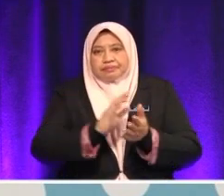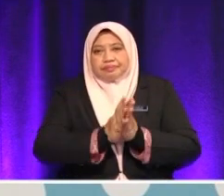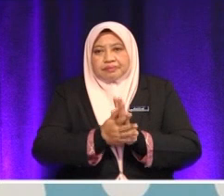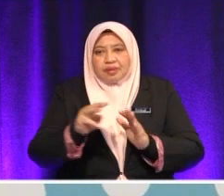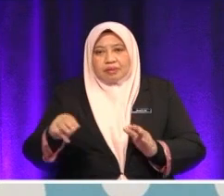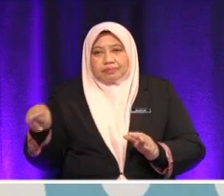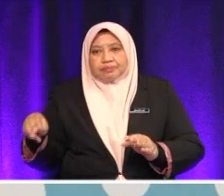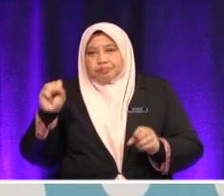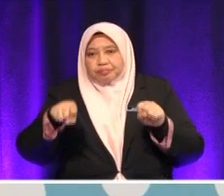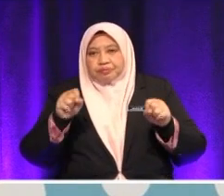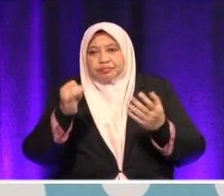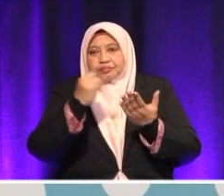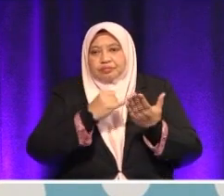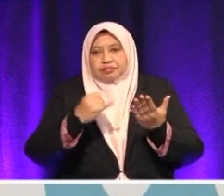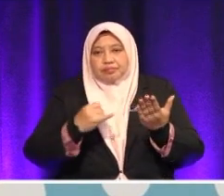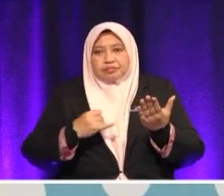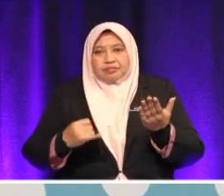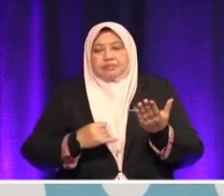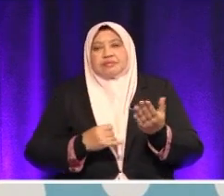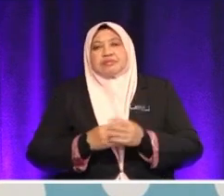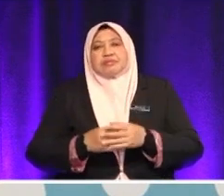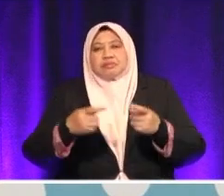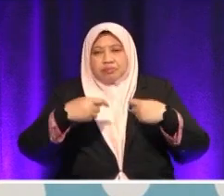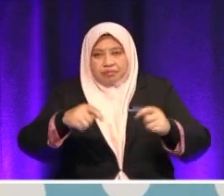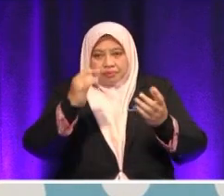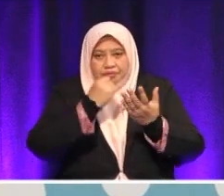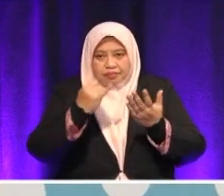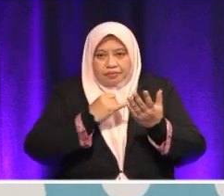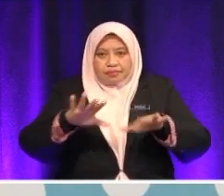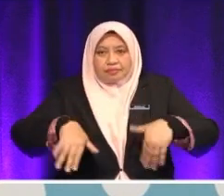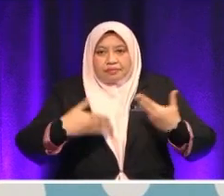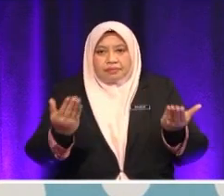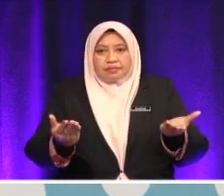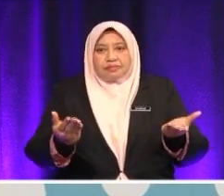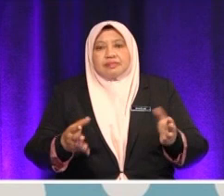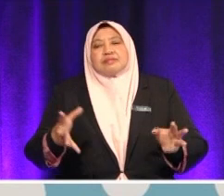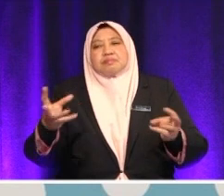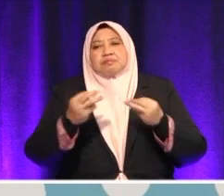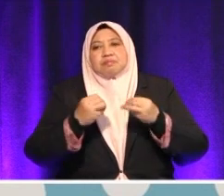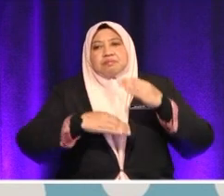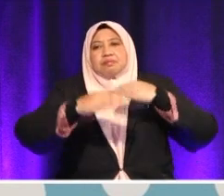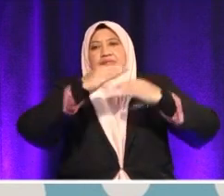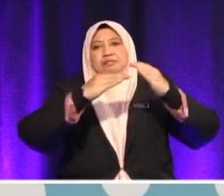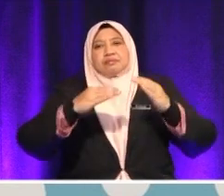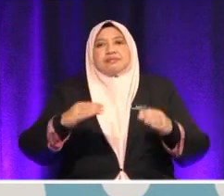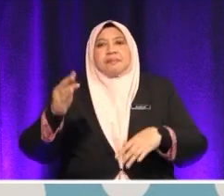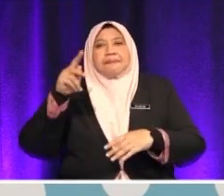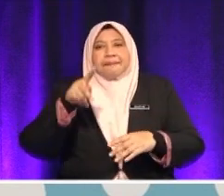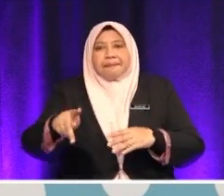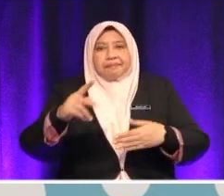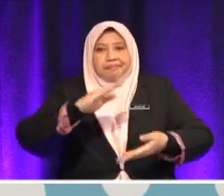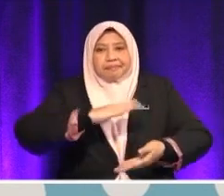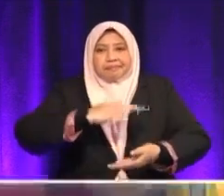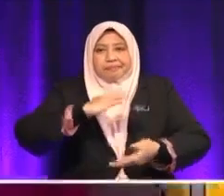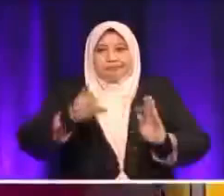Hanif lukis dan juga murid coba melukis Bagaimana membina kota dengan tepat oke